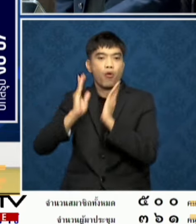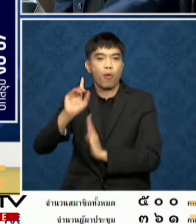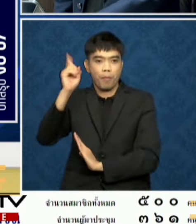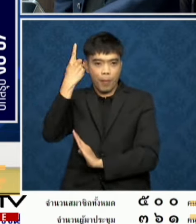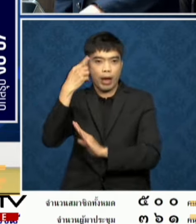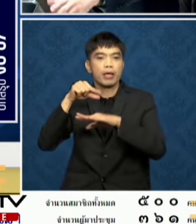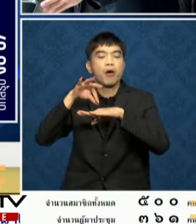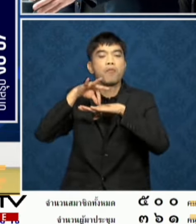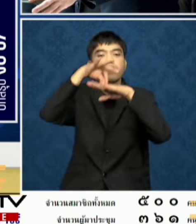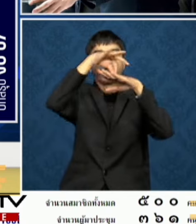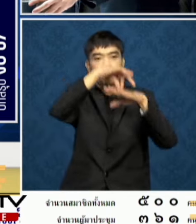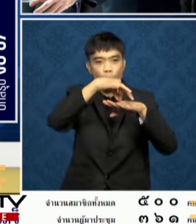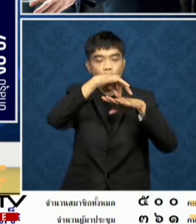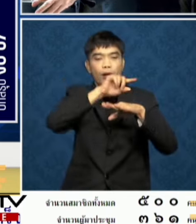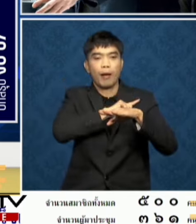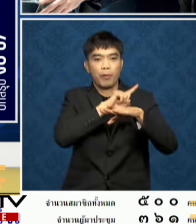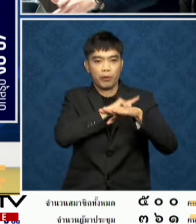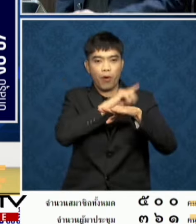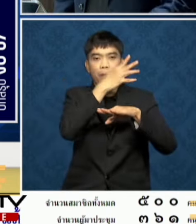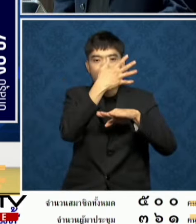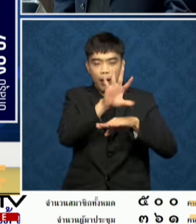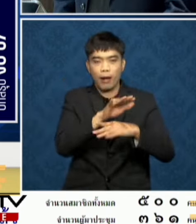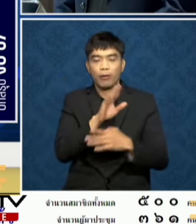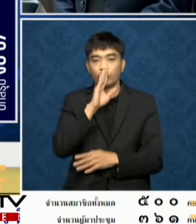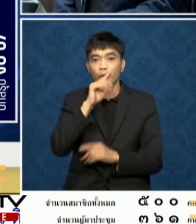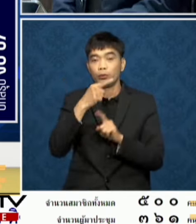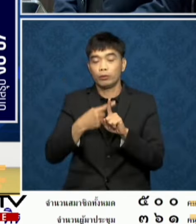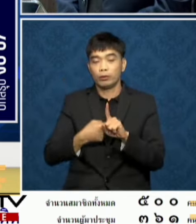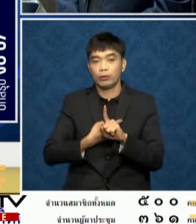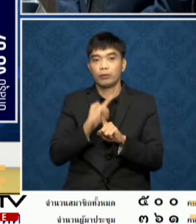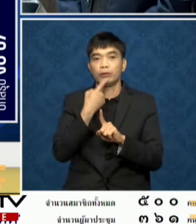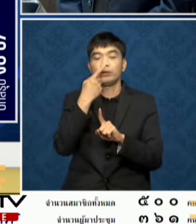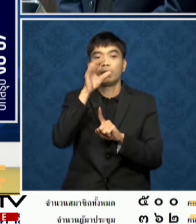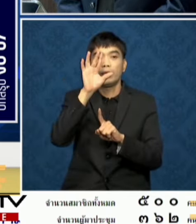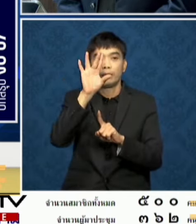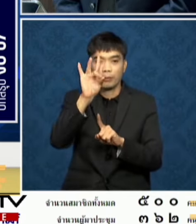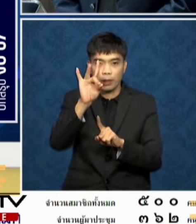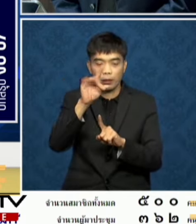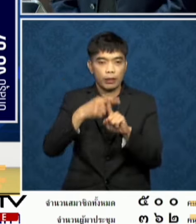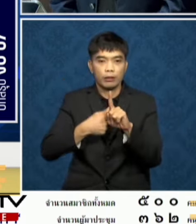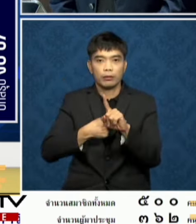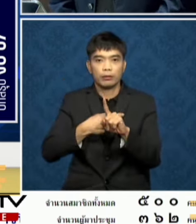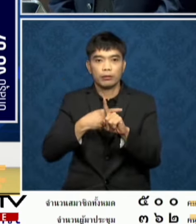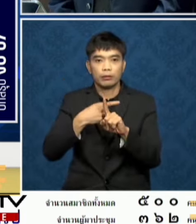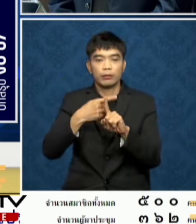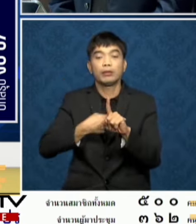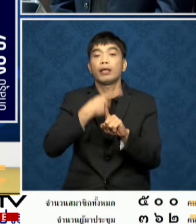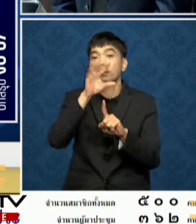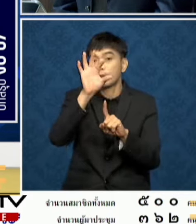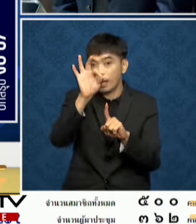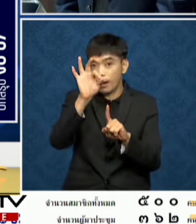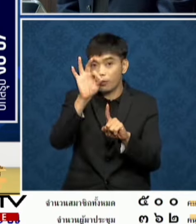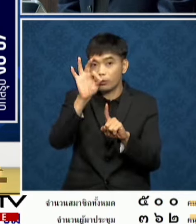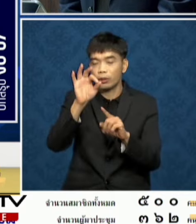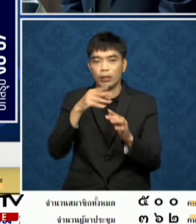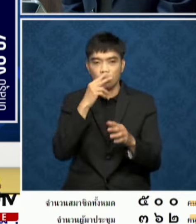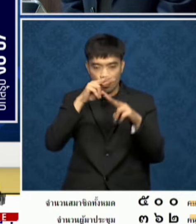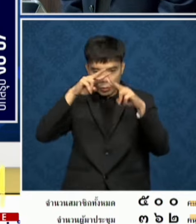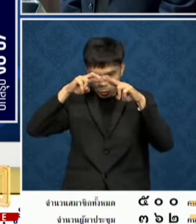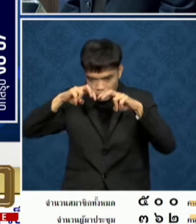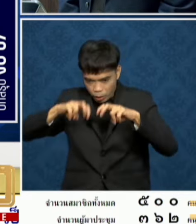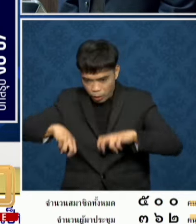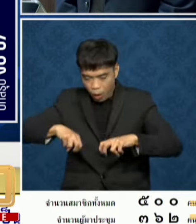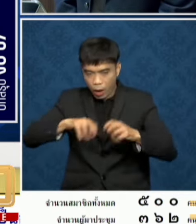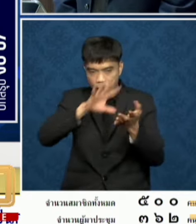ดไปครับในเดือนกันยายนครับทางศูนย์ต้องคัดกรองเรื่องที่จะทำการตรวจสอบจากข้อความทั้งหมดประมาณ 5.47 ล้าน